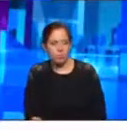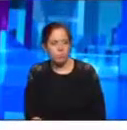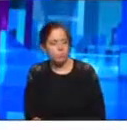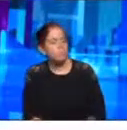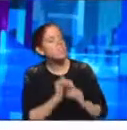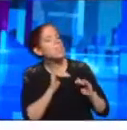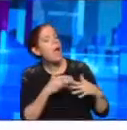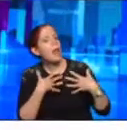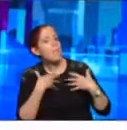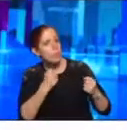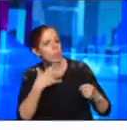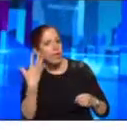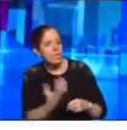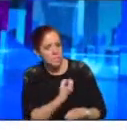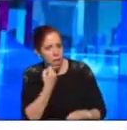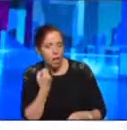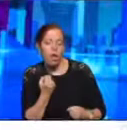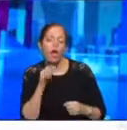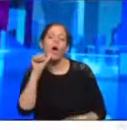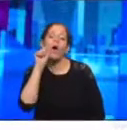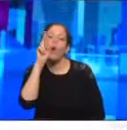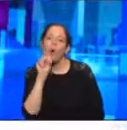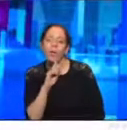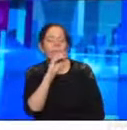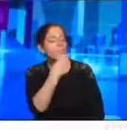לכם בריאות והצלחה, אורן ודנה.